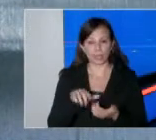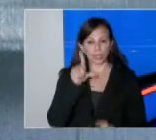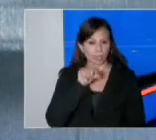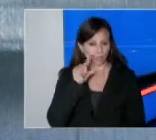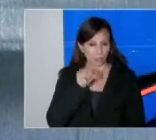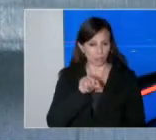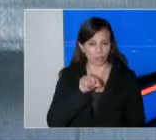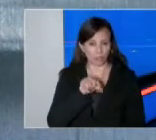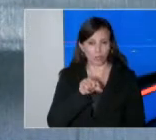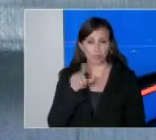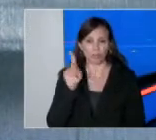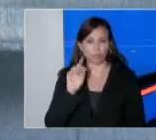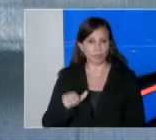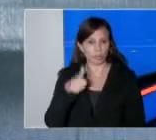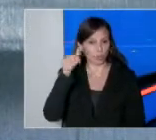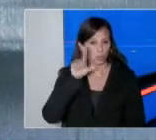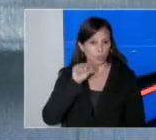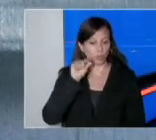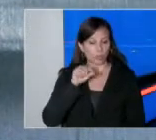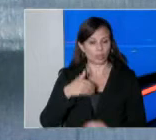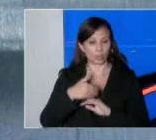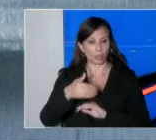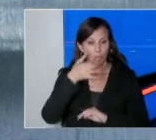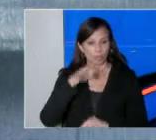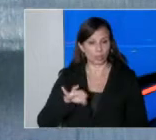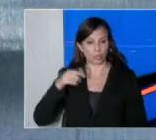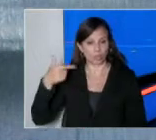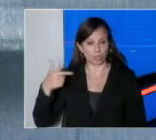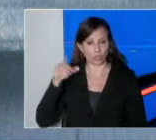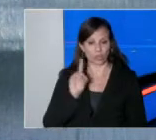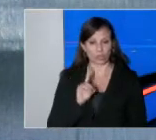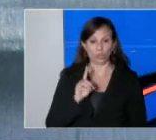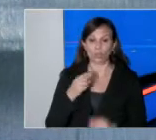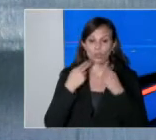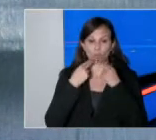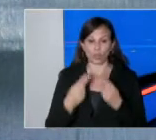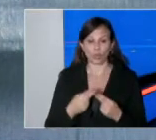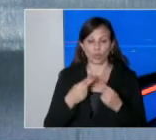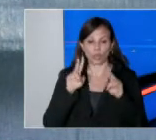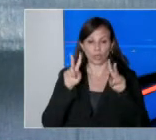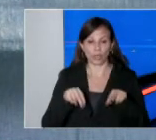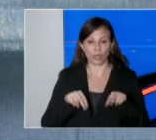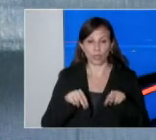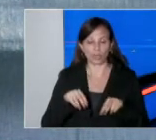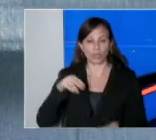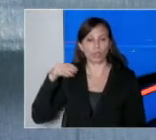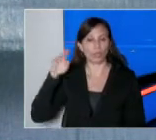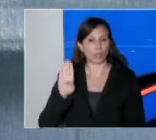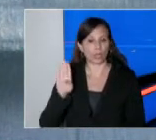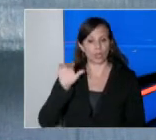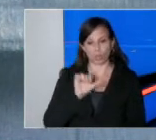והצייצנים. מי יעמוד בראש טוויטר לאחר העזיבה של ג'ק דורסי? אז יש לנו תשובה, קוראים לו פארג